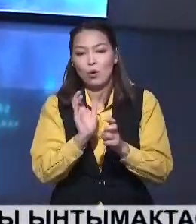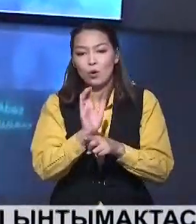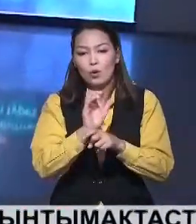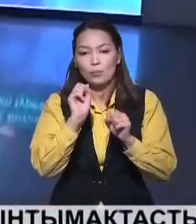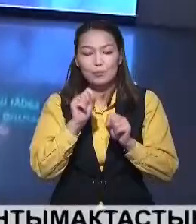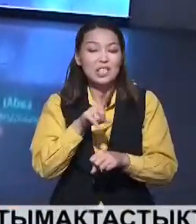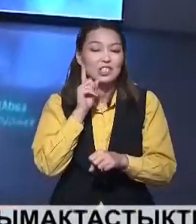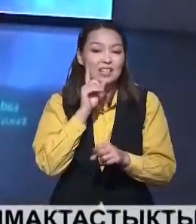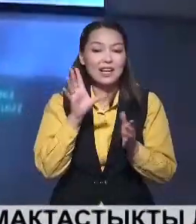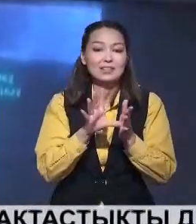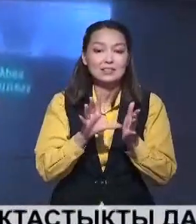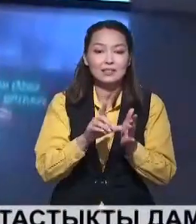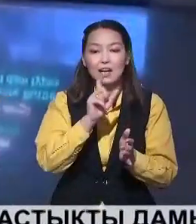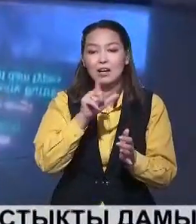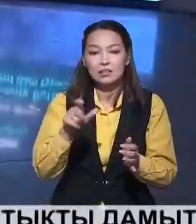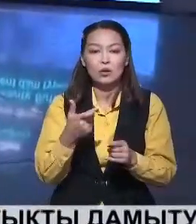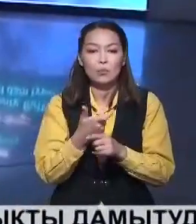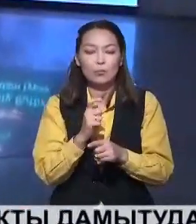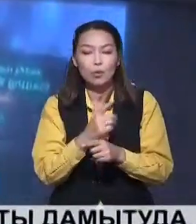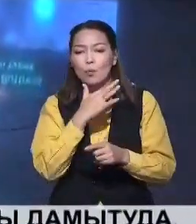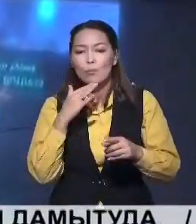жасыл энергияның адамзат баласы үшін берері көп,